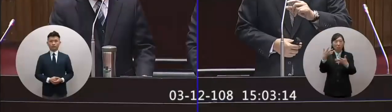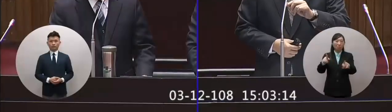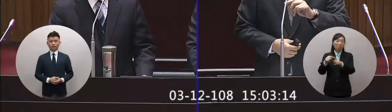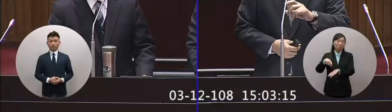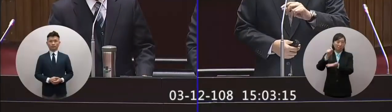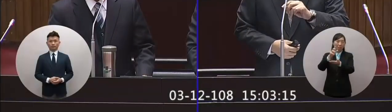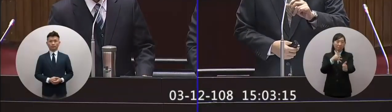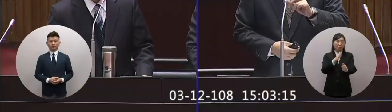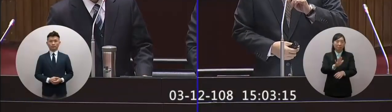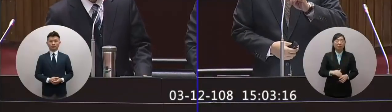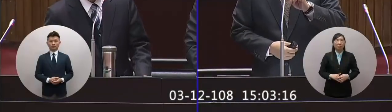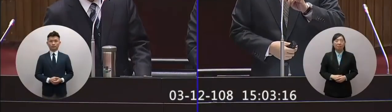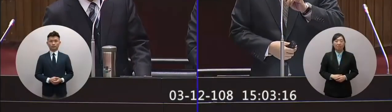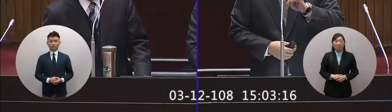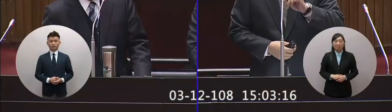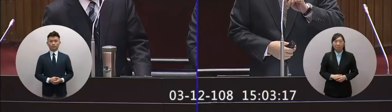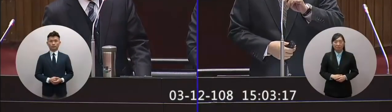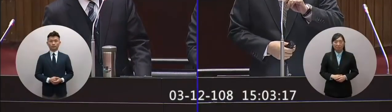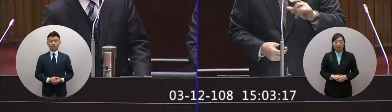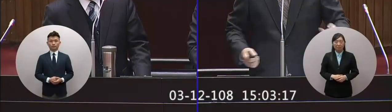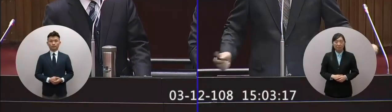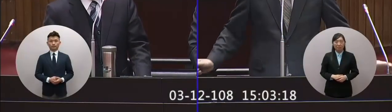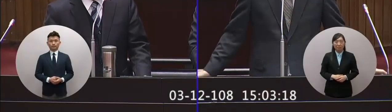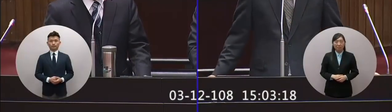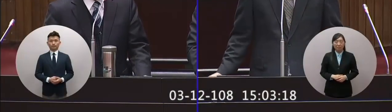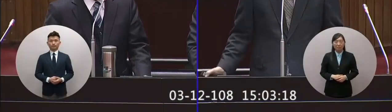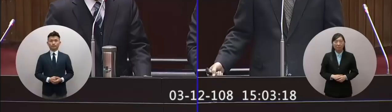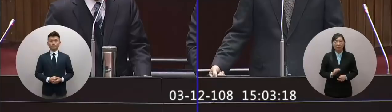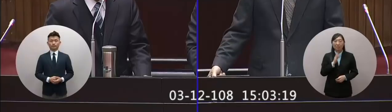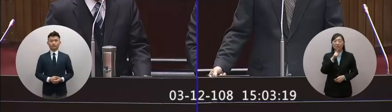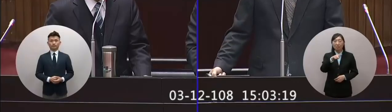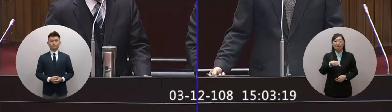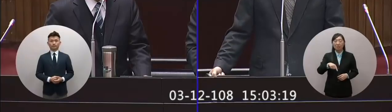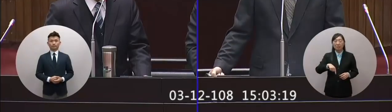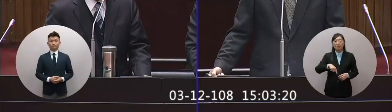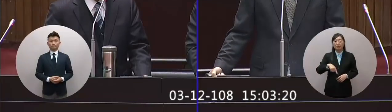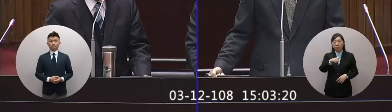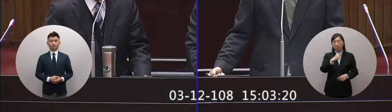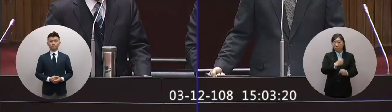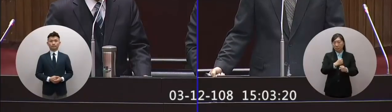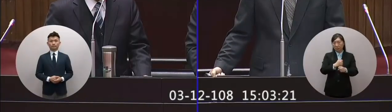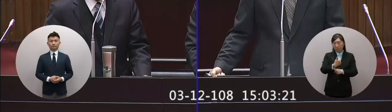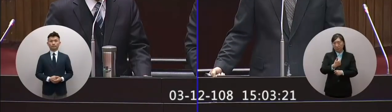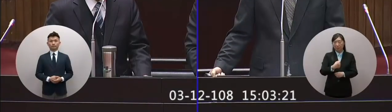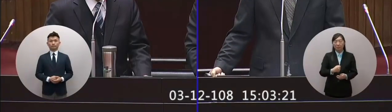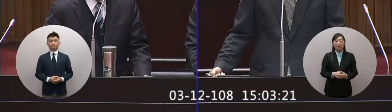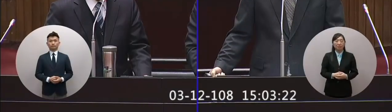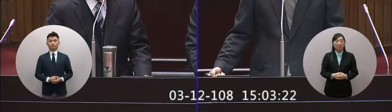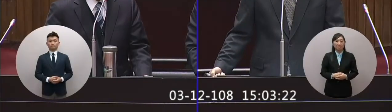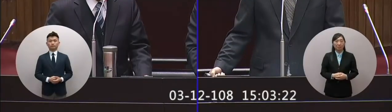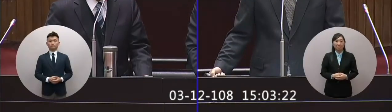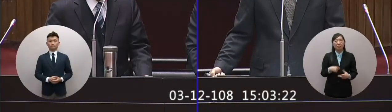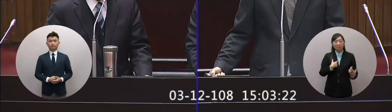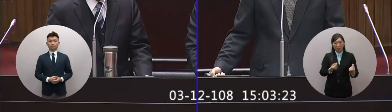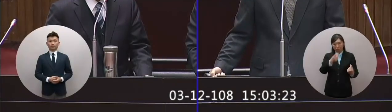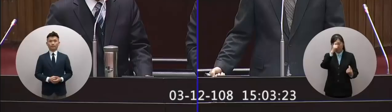过。不过，苏院长有这样子的强烈的执行力的这样子的一个信心，那我